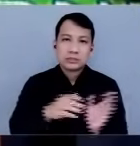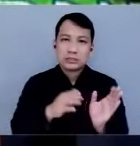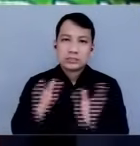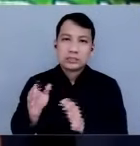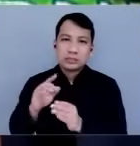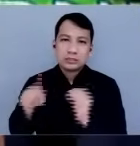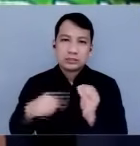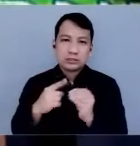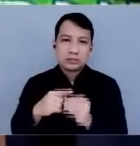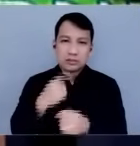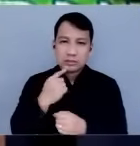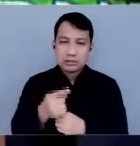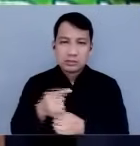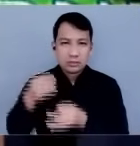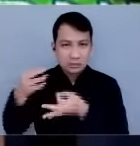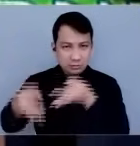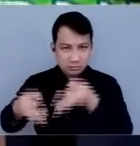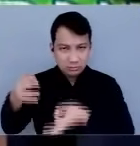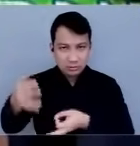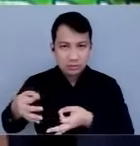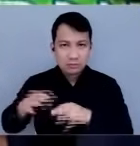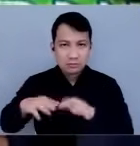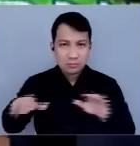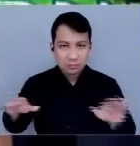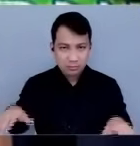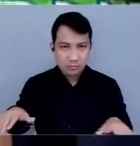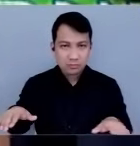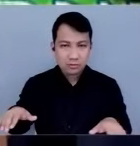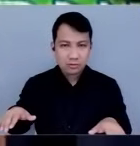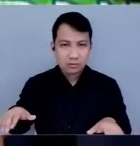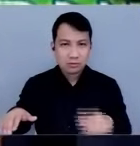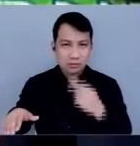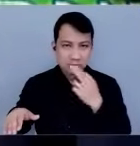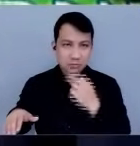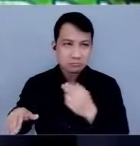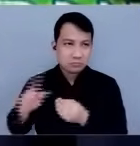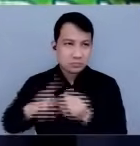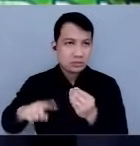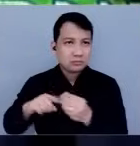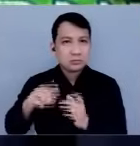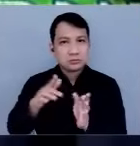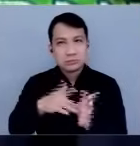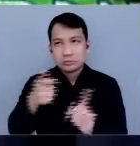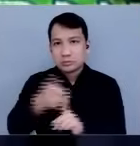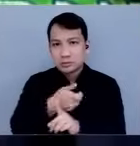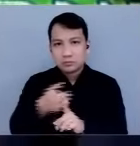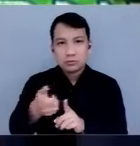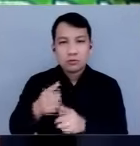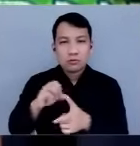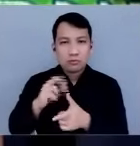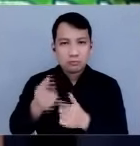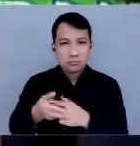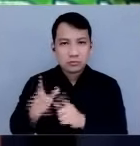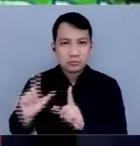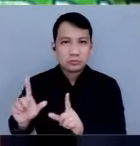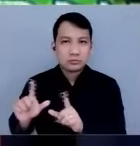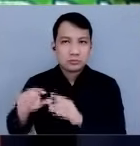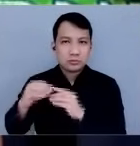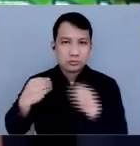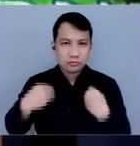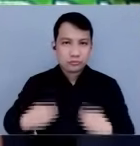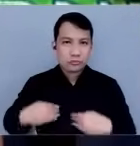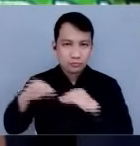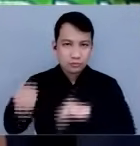sumisigaw po ng hustisya, may mga batang allegedly, di umano, ay minolestya at naging subject for trafficking. This is